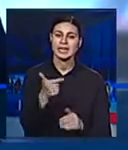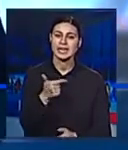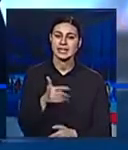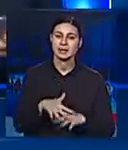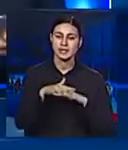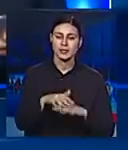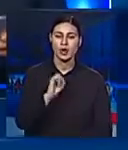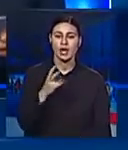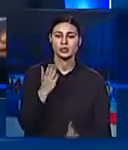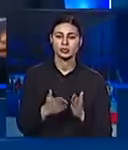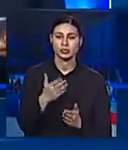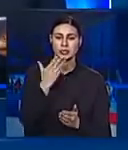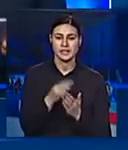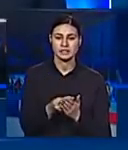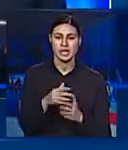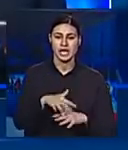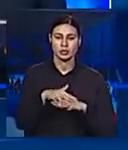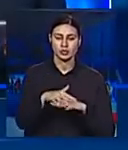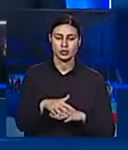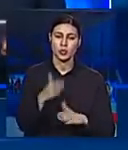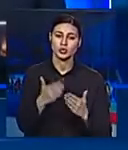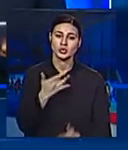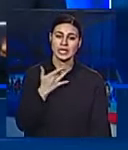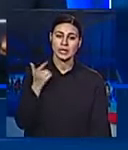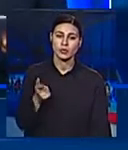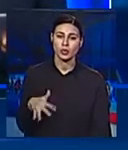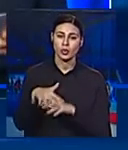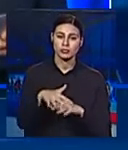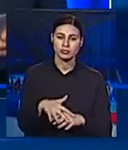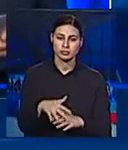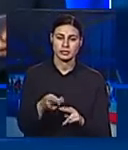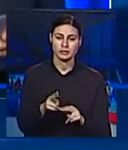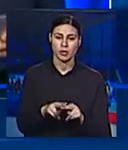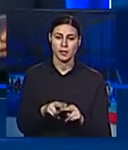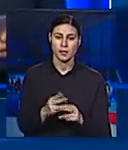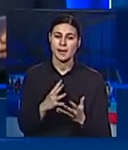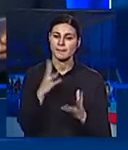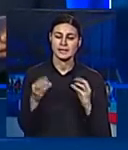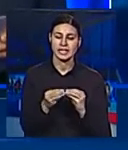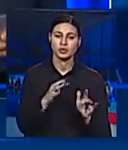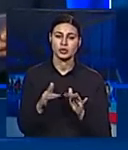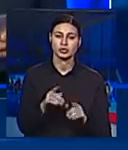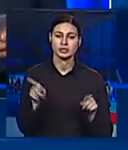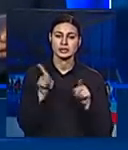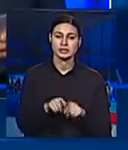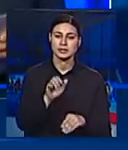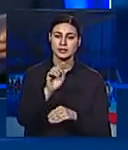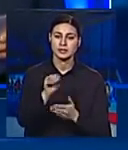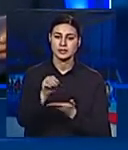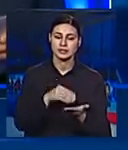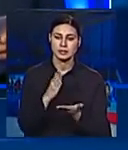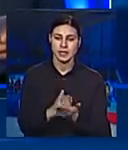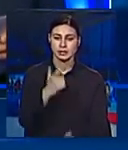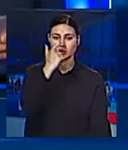გამოყოფა, ან თუ ადგილობრივი ბიუჯეტიდან, მაშინ ისევ საკრებულოს ბიუჯეტი, მუნიციპალიტეტის ბიუჯეტში უნდა აისახოს. ანუ მთლიანი პროცედურები იმდაგვარად გაიწერა, რომ